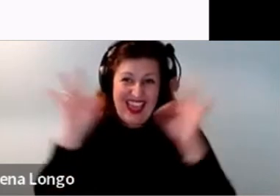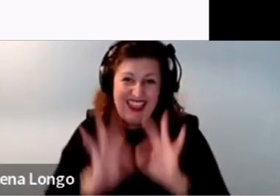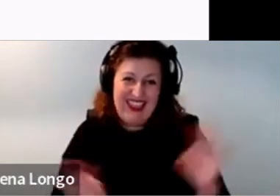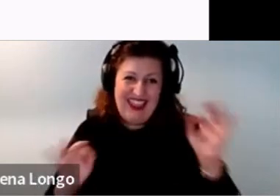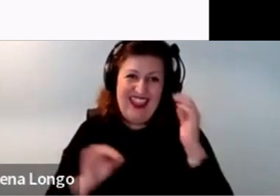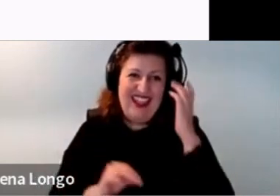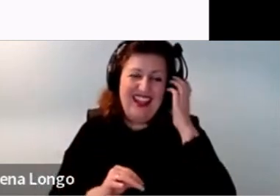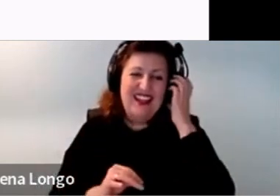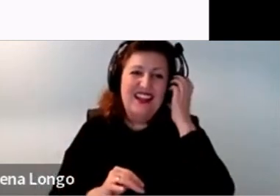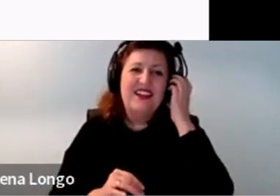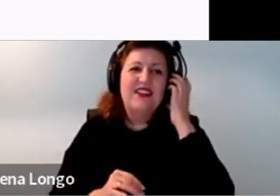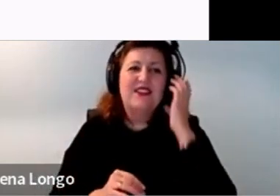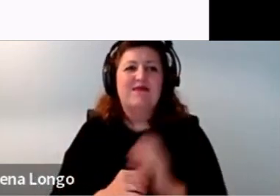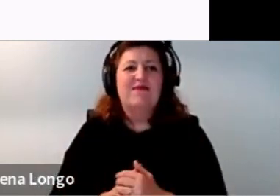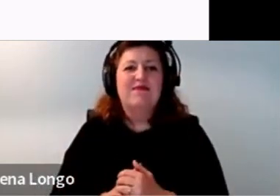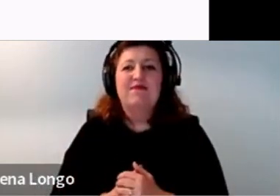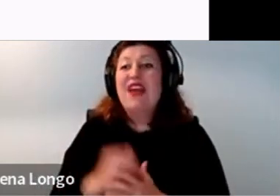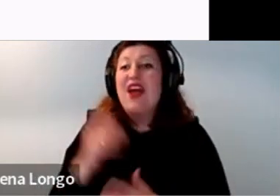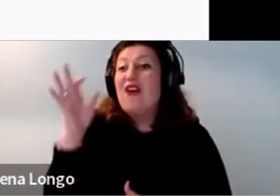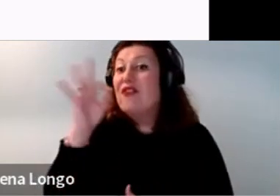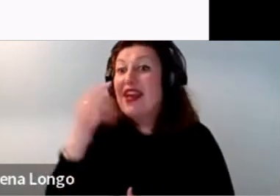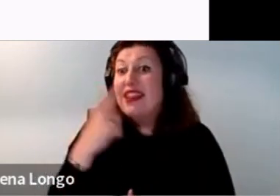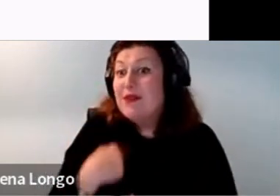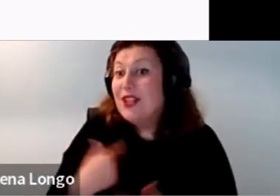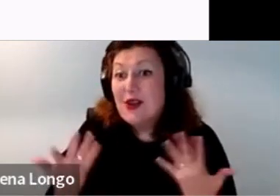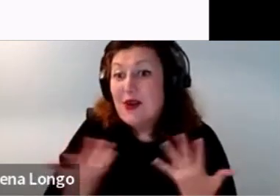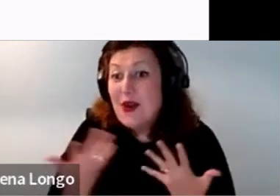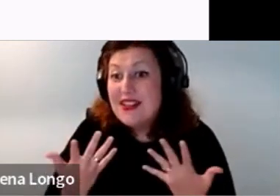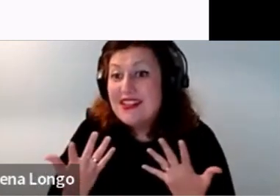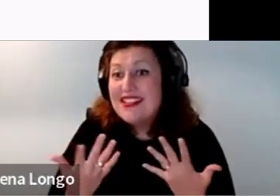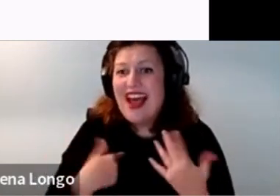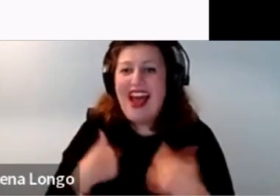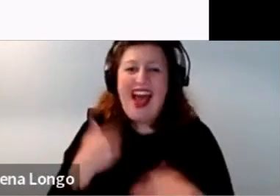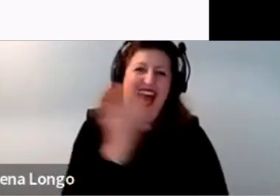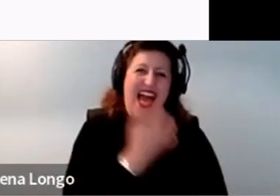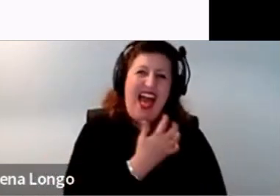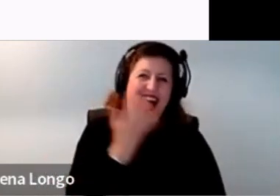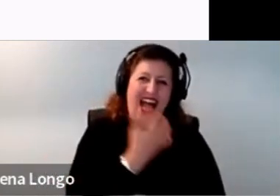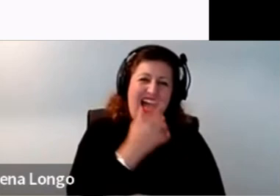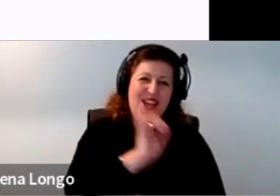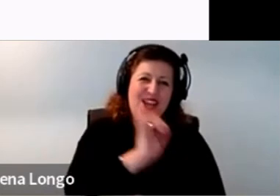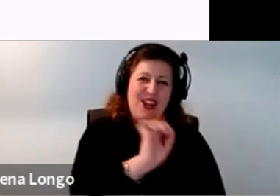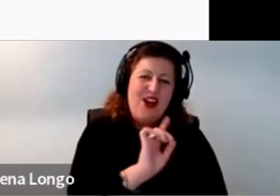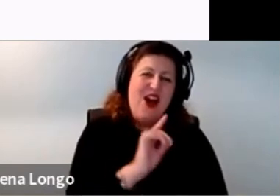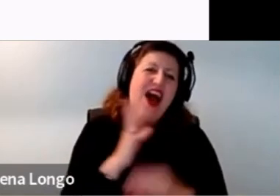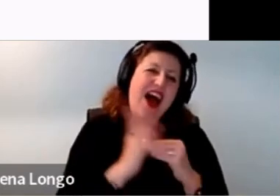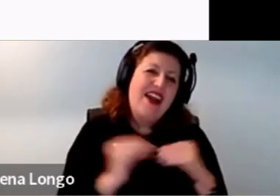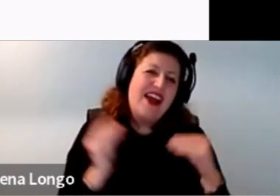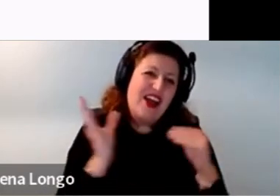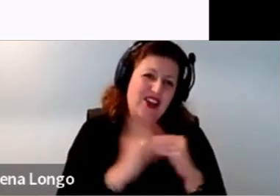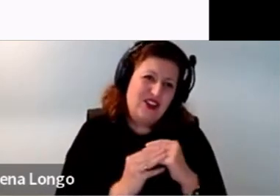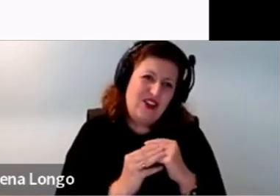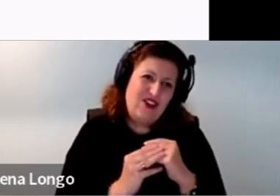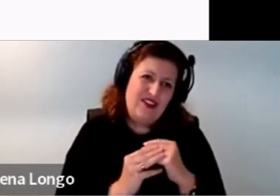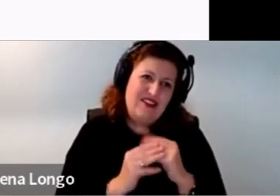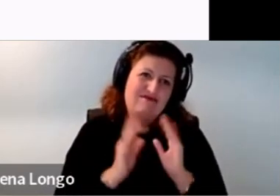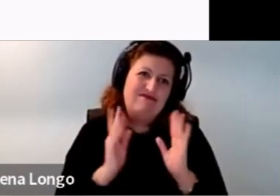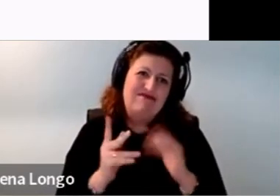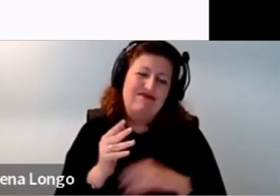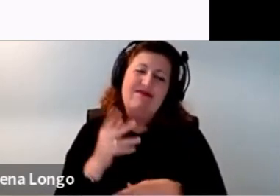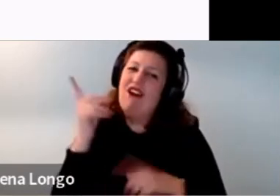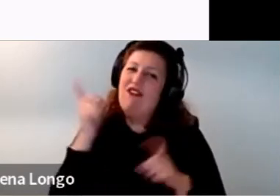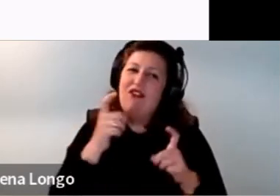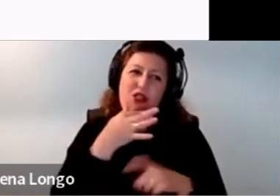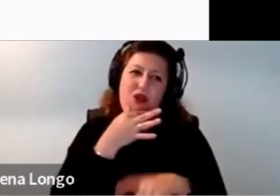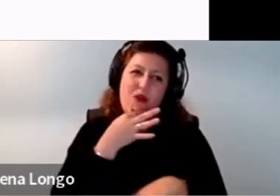Celestino. Angama. Fede, vuoi dire qualcosa? No, ridevo che hai ragione, questa foto è così bella.